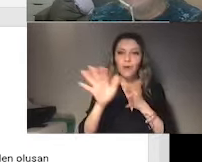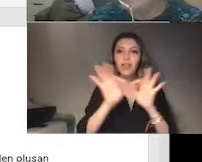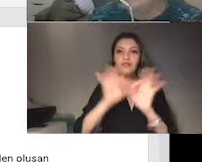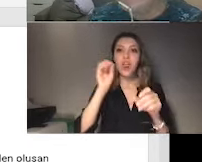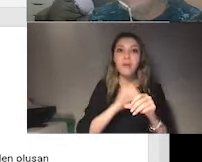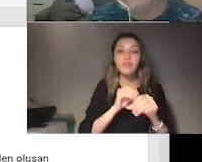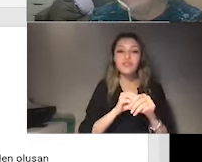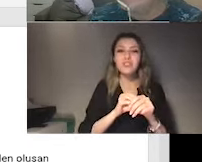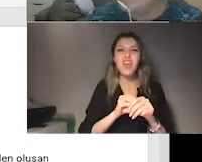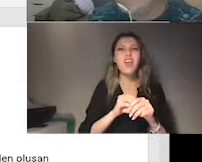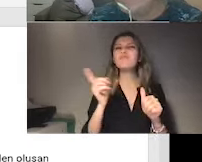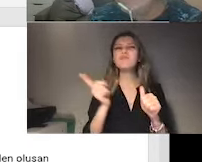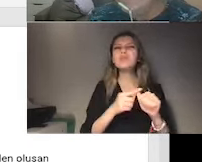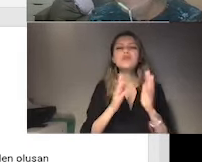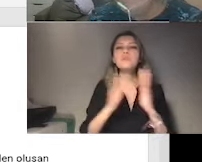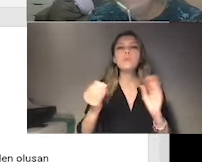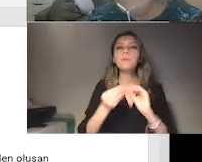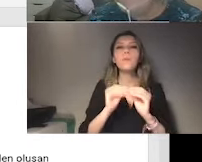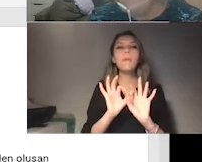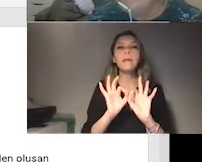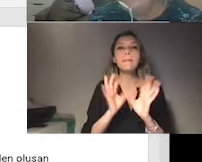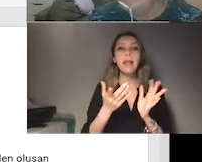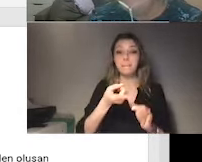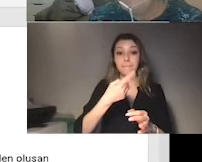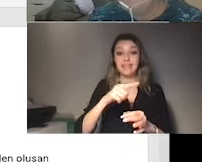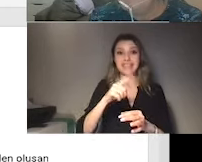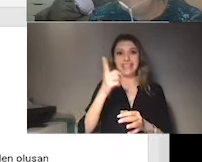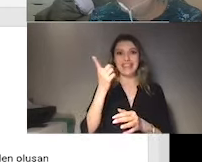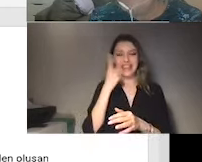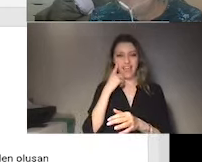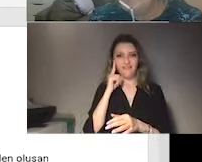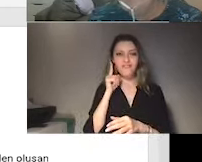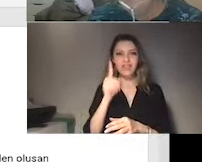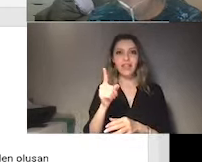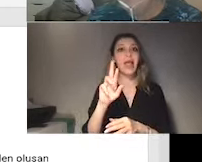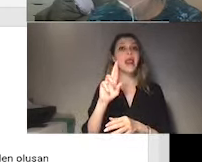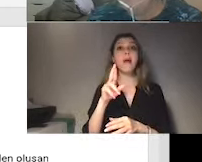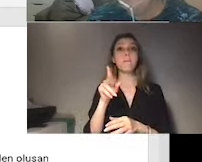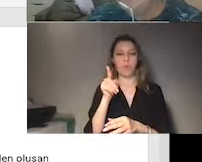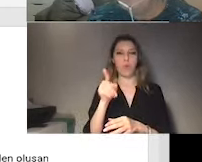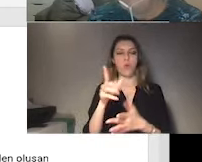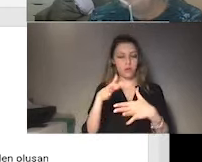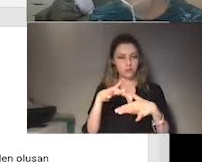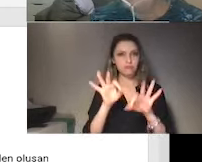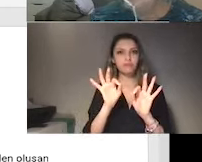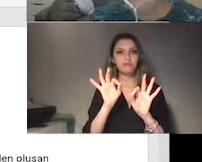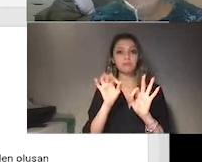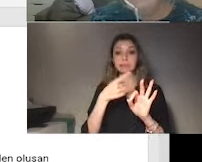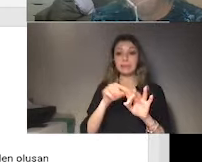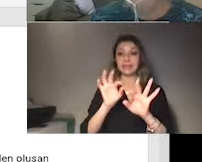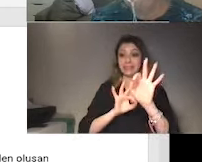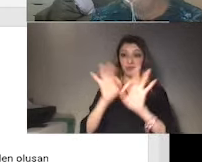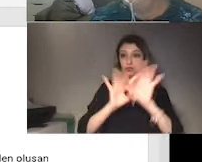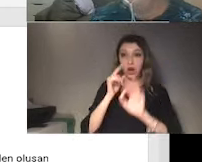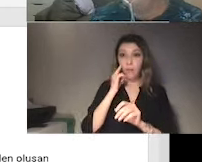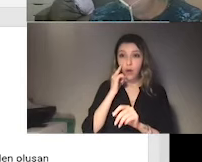sıkıntılarımızdan bir tanesi aslında biz devletin raporunu, incelemeye tabi olan